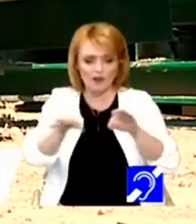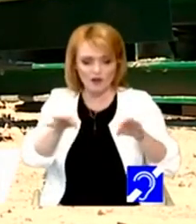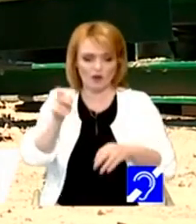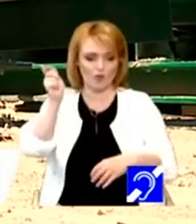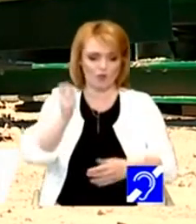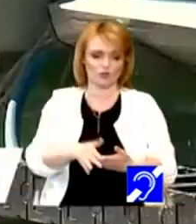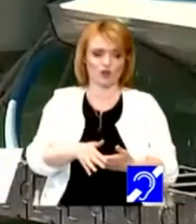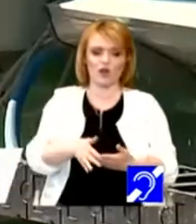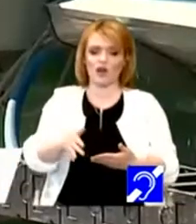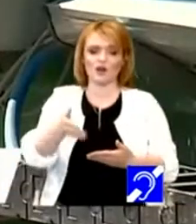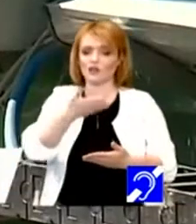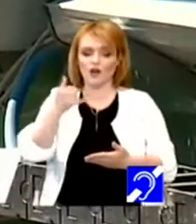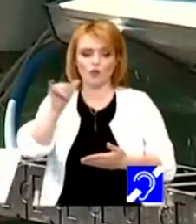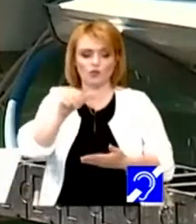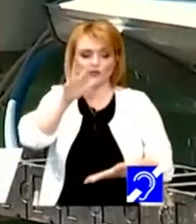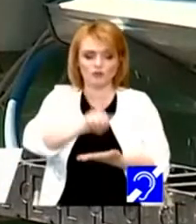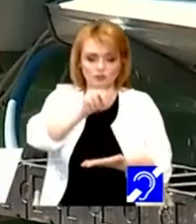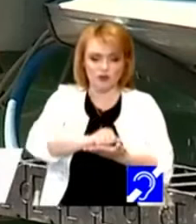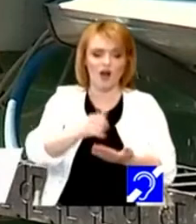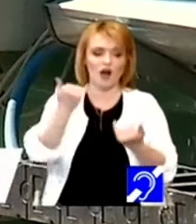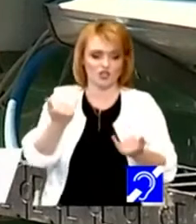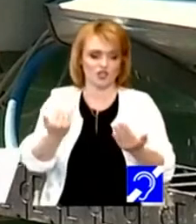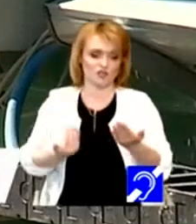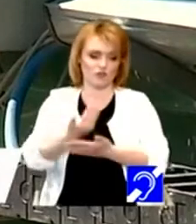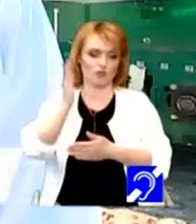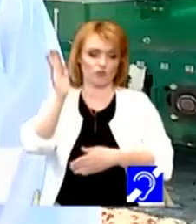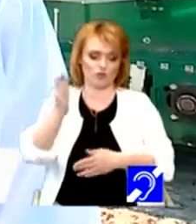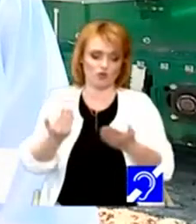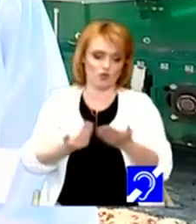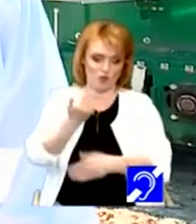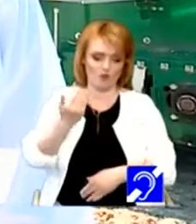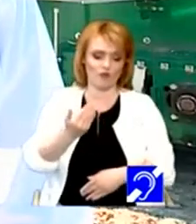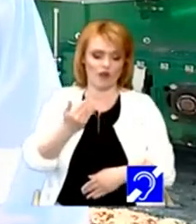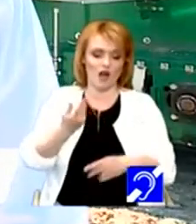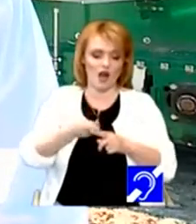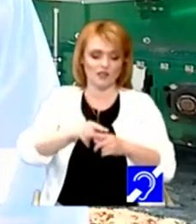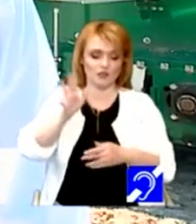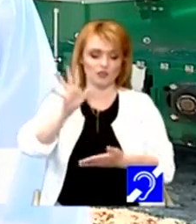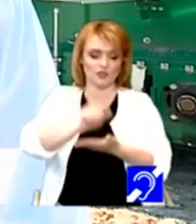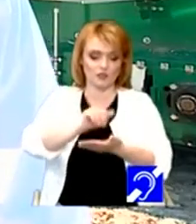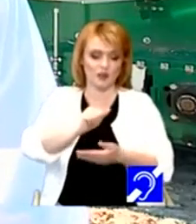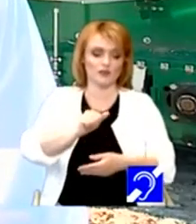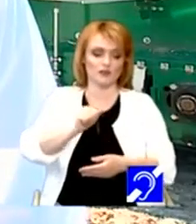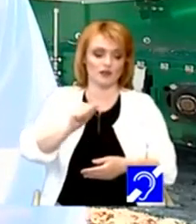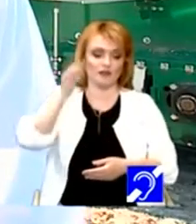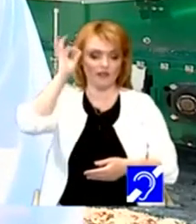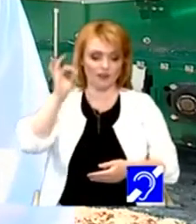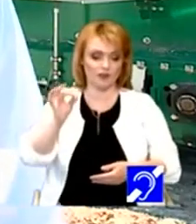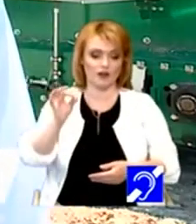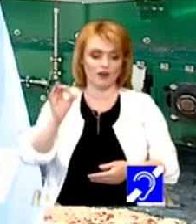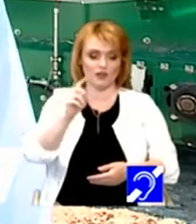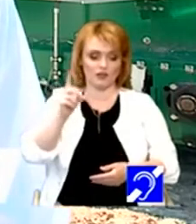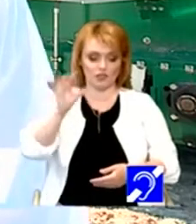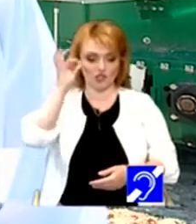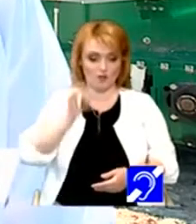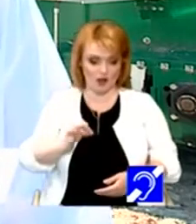fi oricum diferențiate per localitate, în dependență de distanță parcursă de mașini. Nu vor fi tarife comerciale și nu vor fi nici de cum